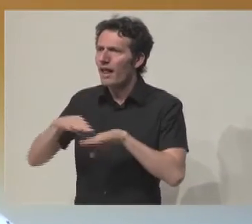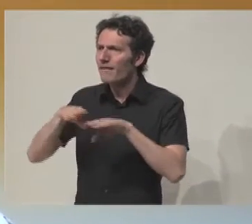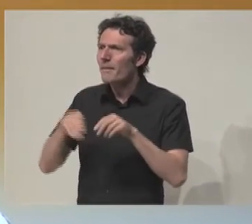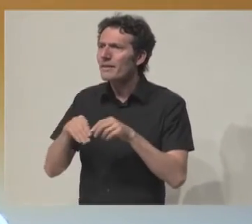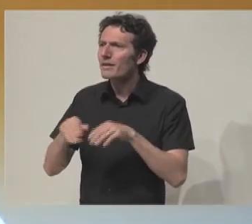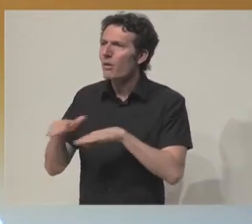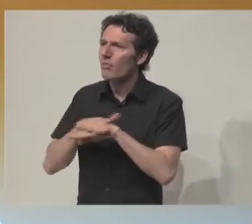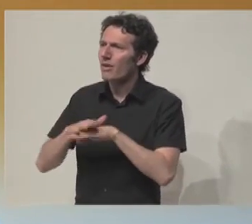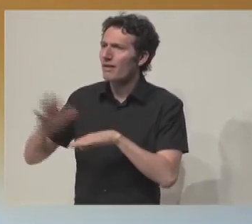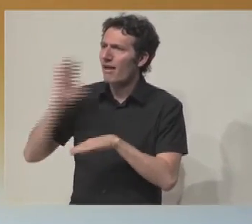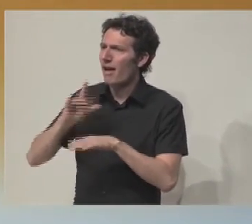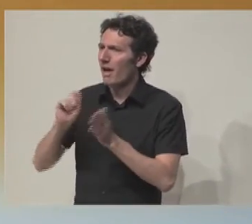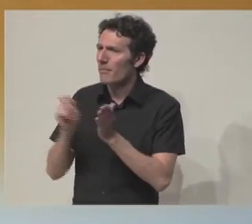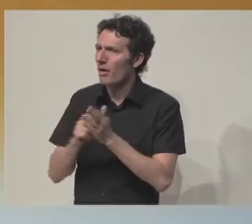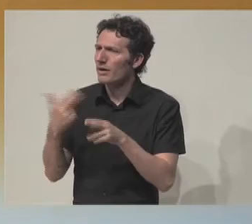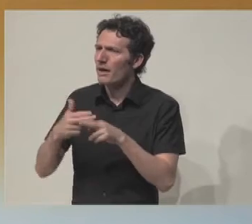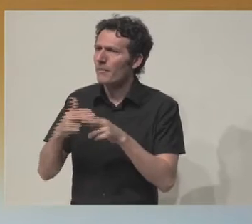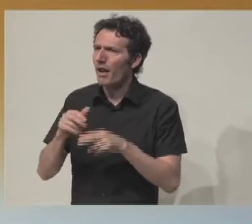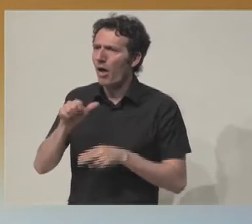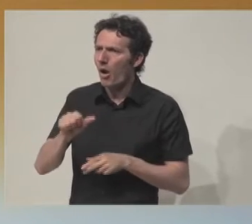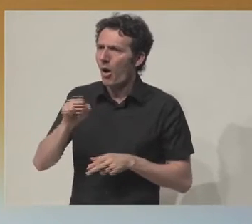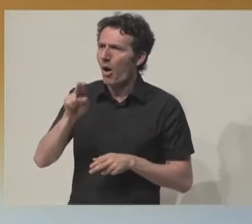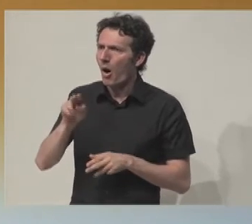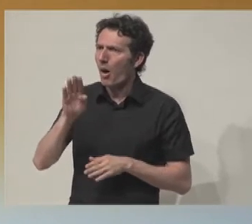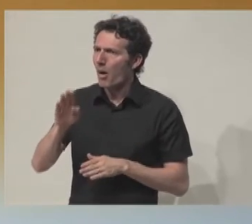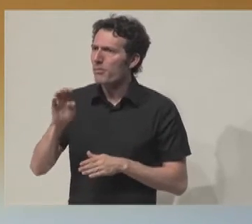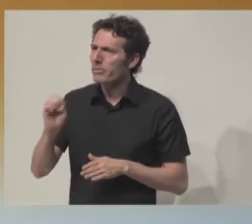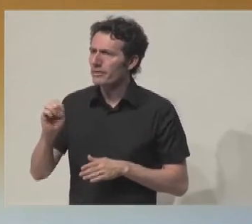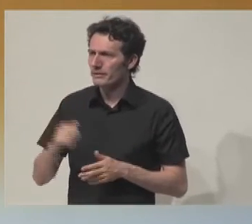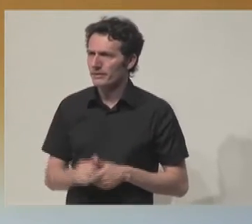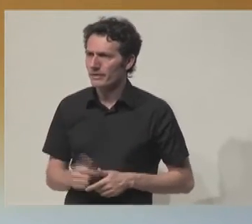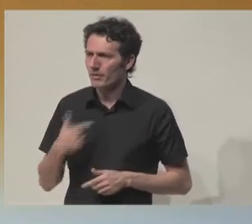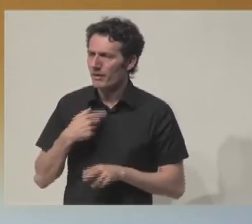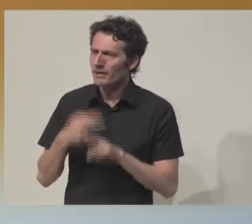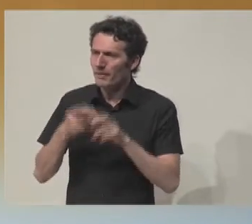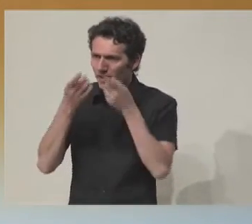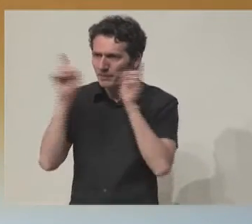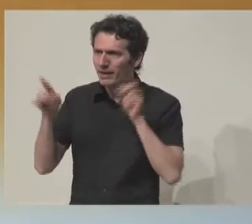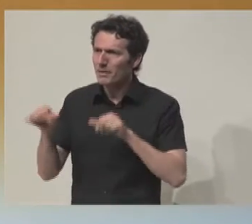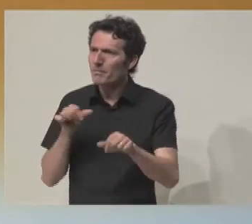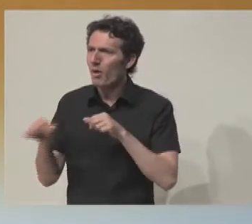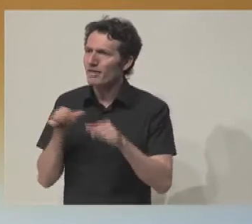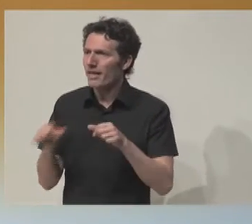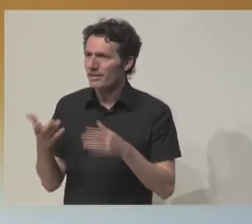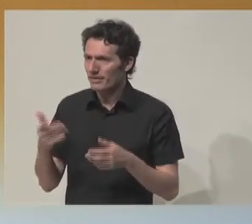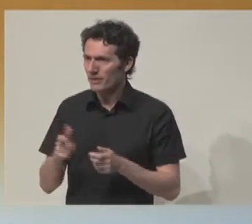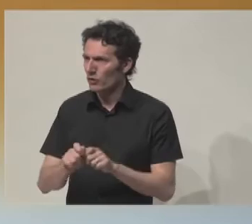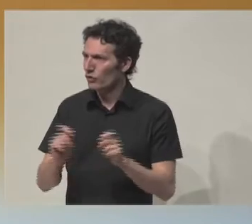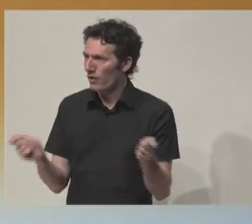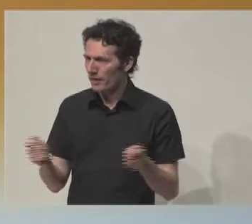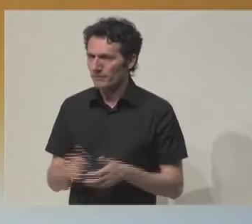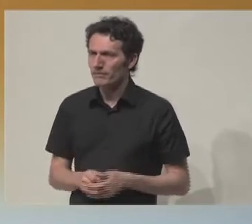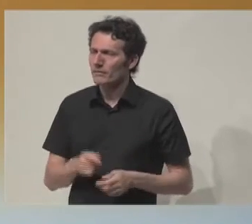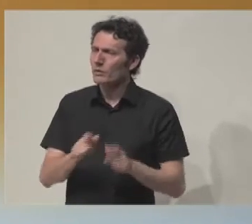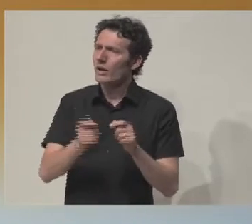politique à l'époque ça s'appelait l'aube moi ça s'appelait démocratie moderne son mari ça s'appelait